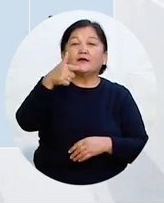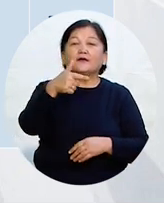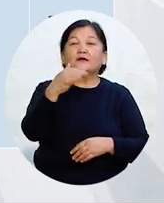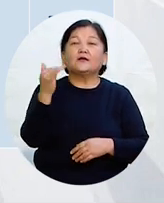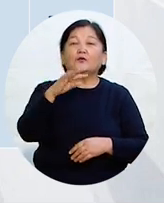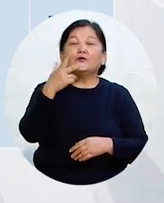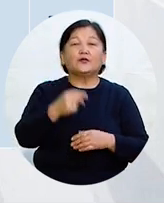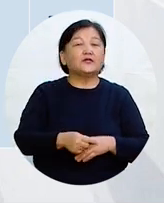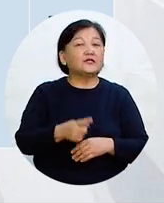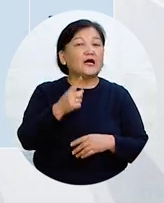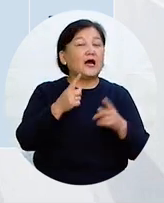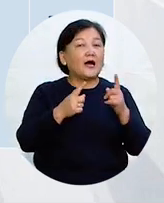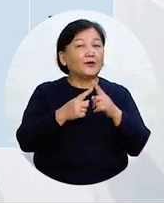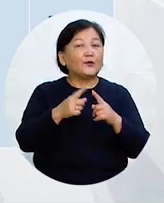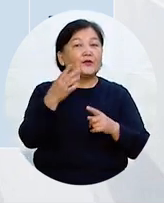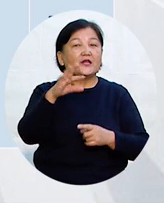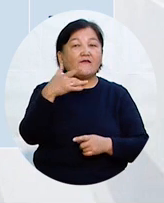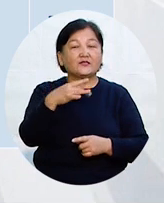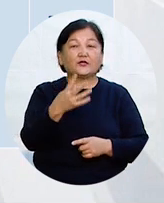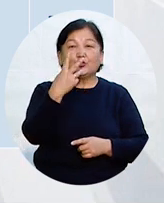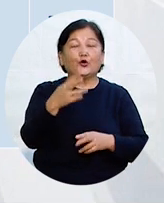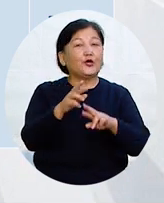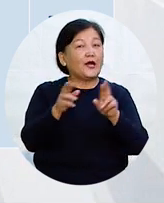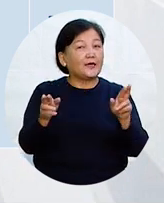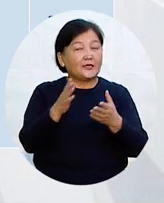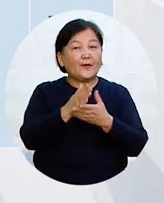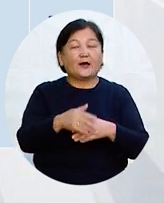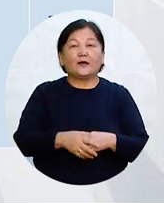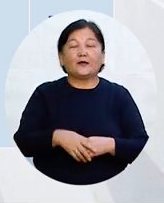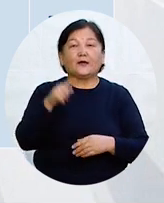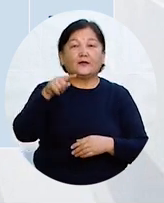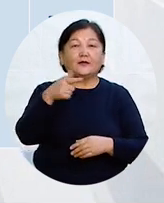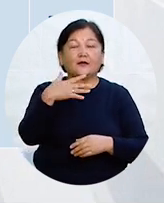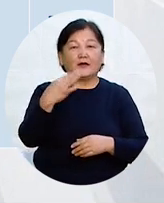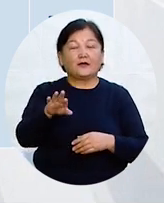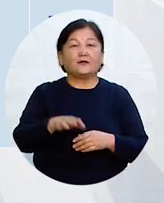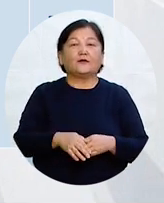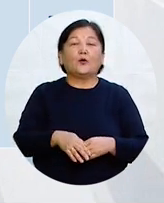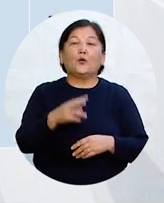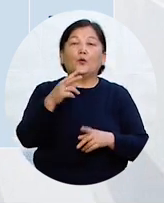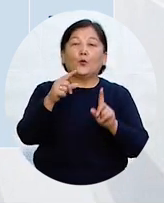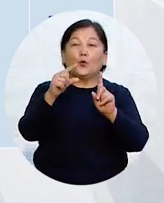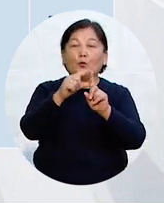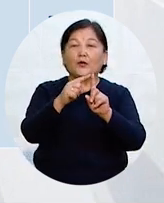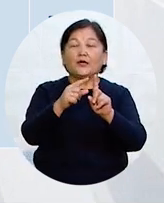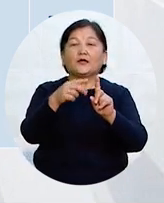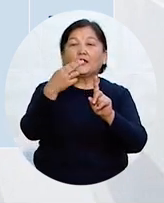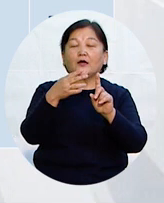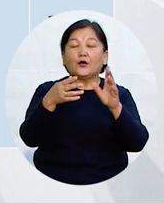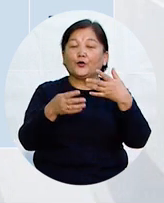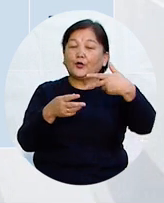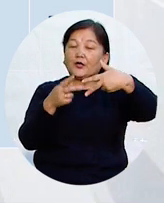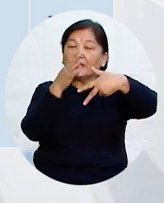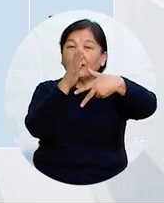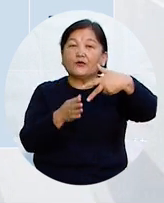зөөлөн дэвсгэр үсэг, хатуу дэвсгэр үсэг гэж хоёр ангилдаг. За эдгээр дэвсгэр үсгүүд маань үгийн дунд үгийн адагт ямар